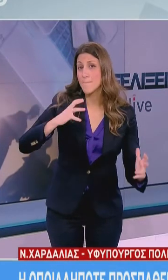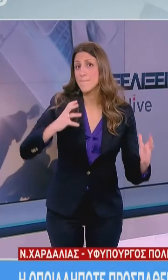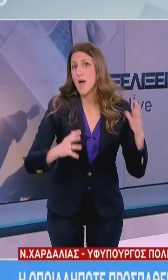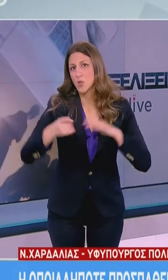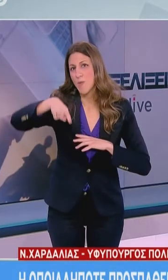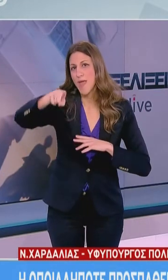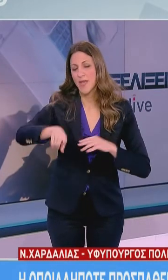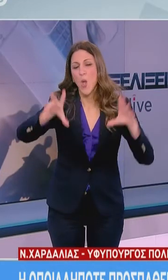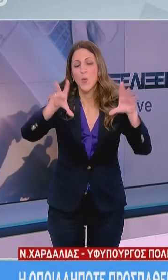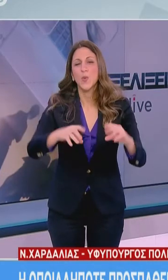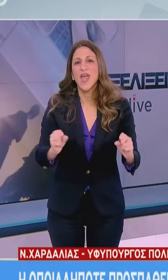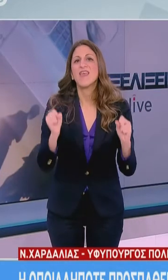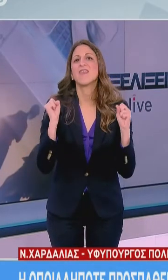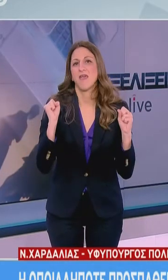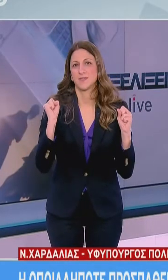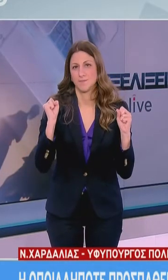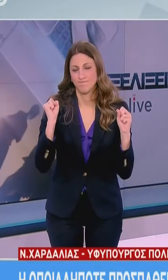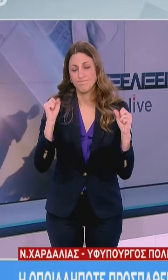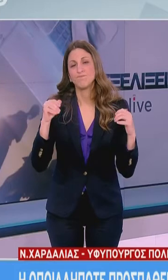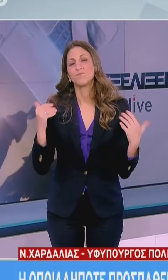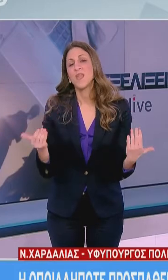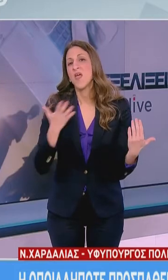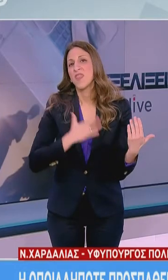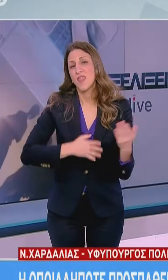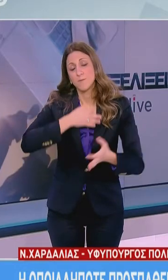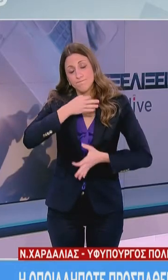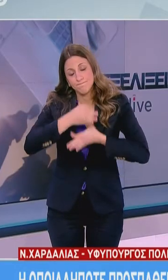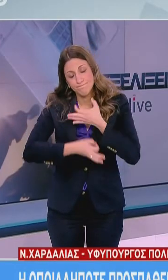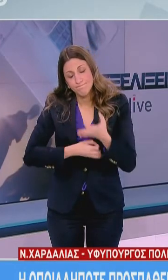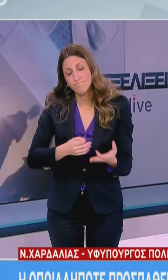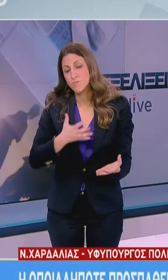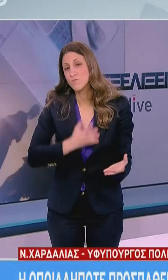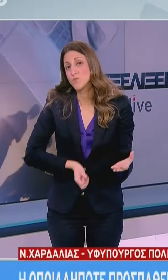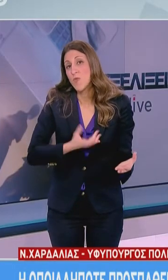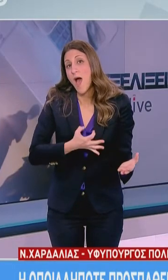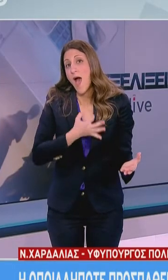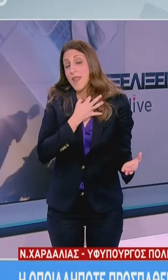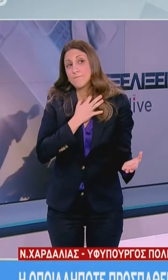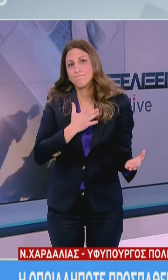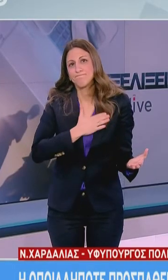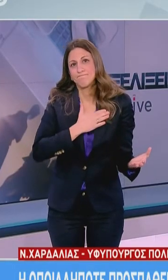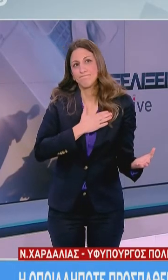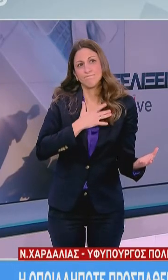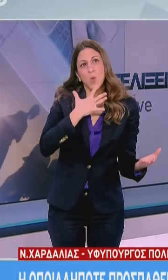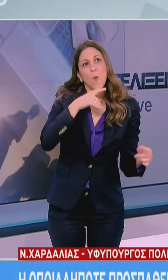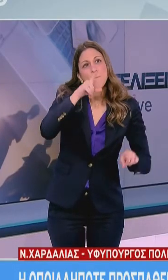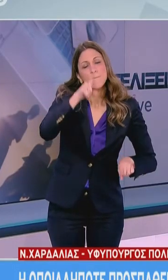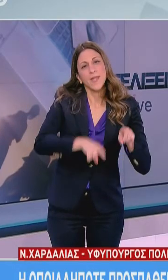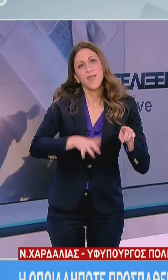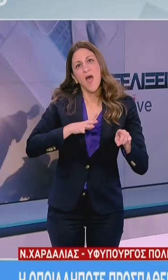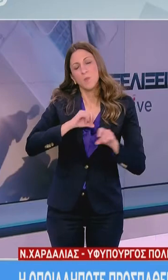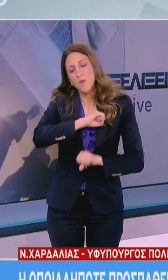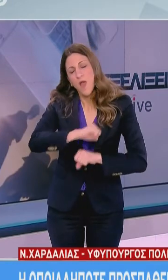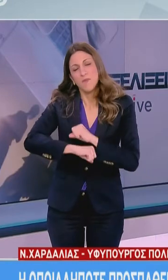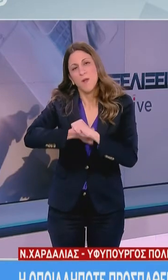εκ μέρους όλων αυτών που είμαστε επιχειρησιακά στην πρώτη γραμμή της μάχης, την ευγνωμοσύνη μας σε αυτούς τους συναδέρφους της πρώτης γραμμής που